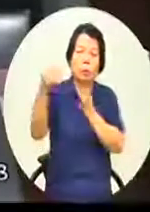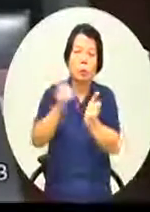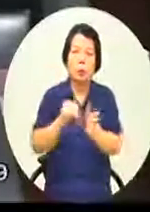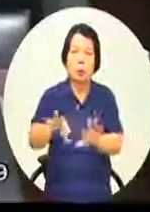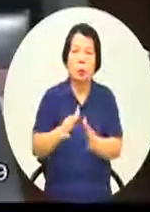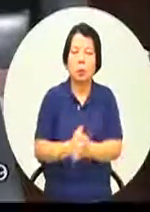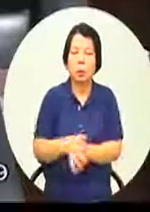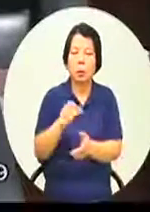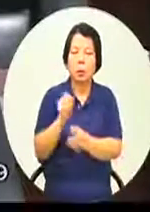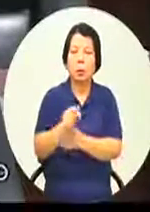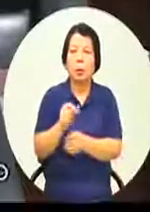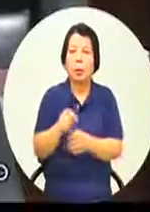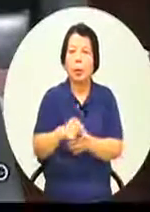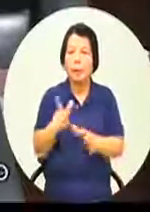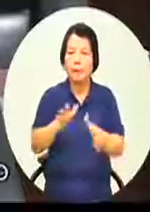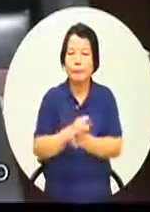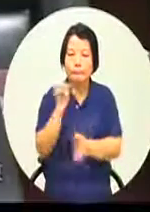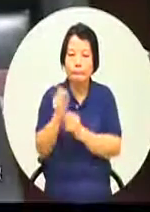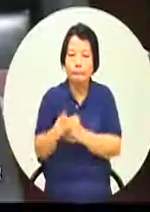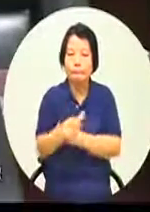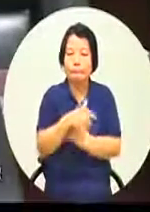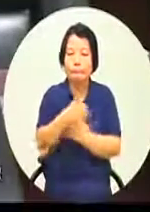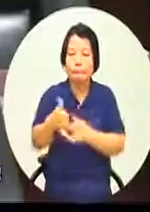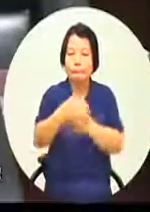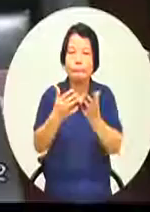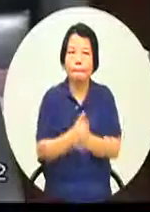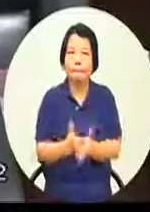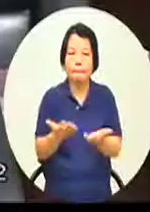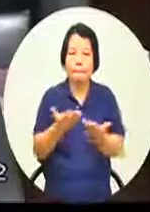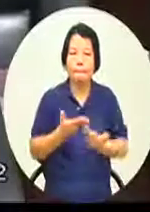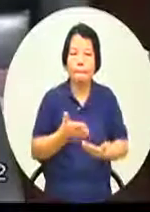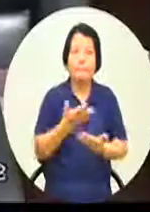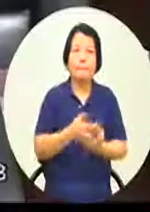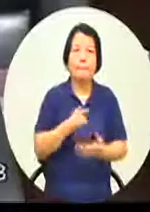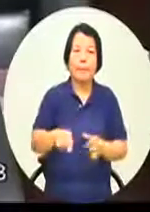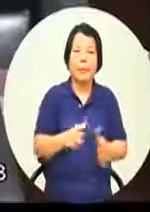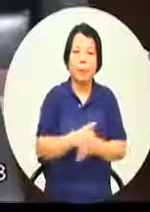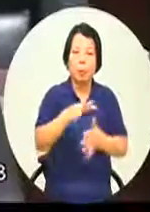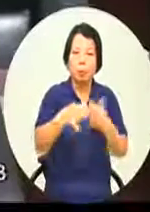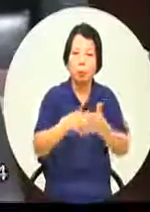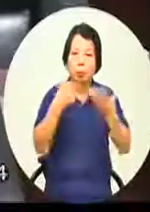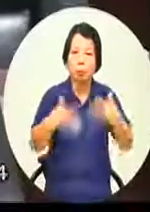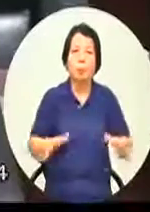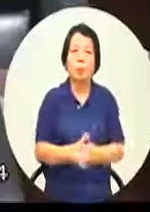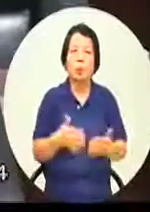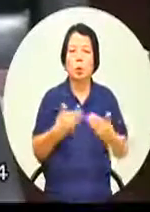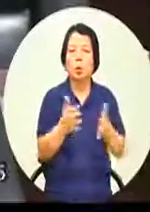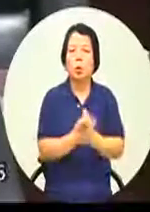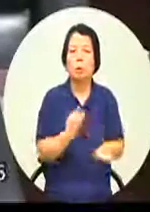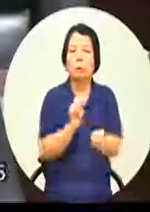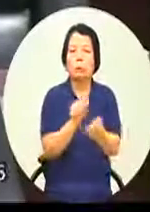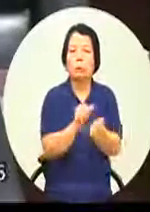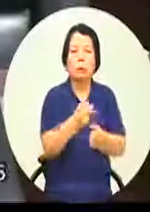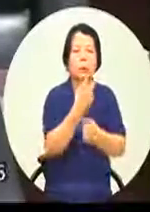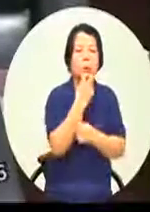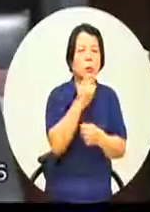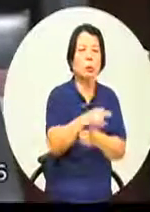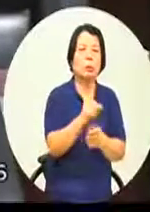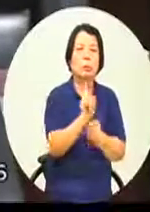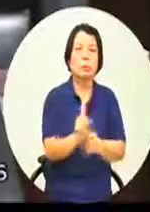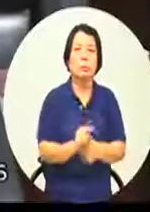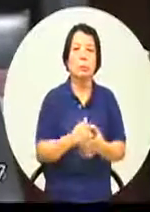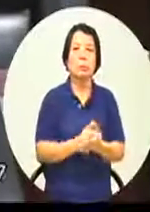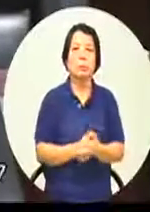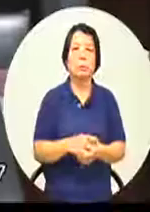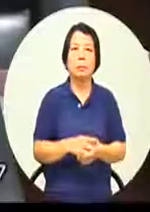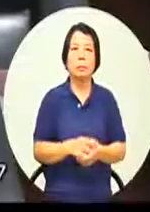的消费者手上。那我觉得这个其实可以做的政策措施非常多，我们也不用一直要依赖说中央怎么样，中央怎么样。好，